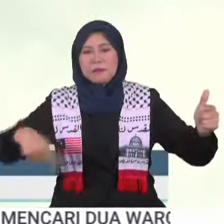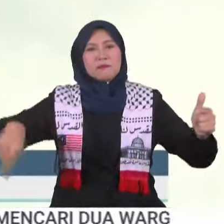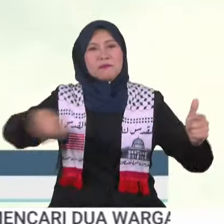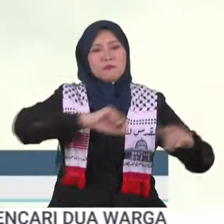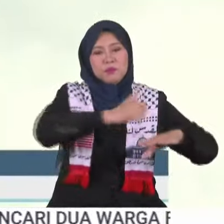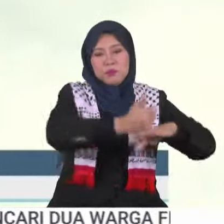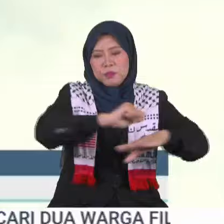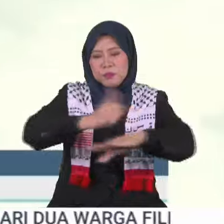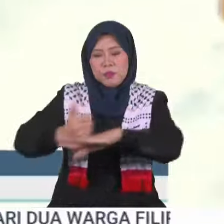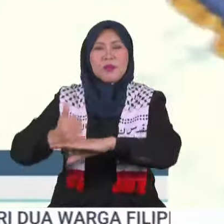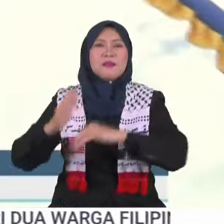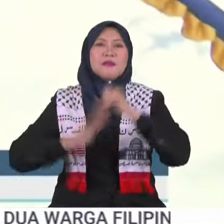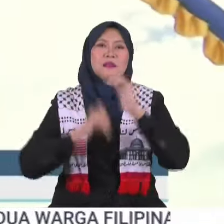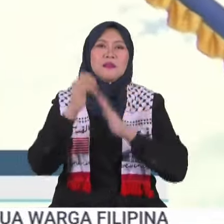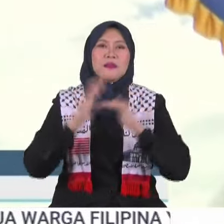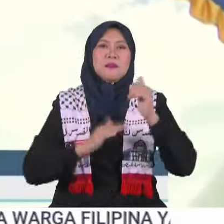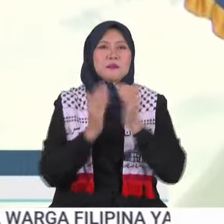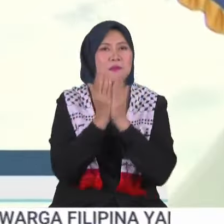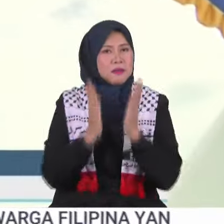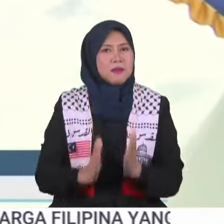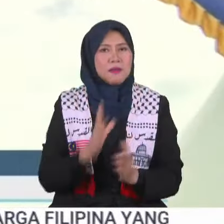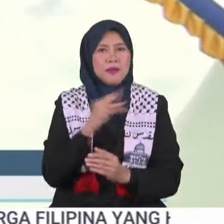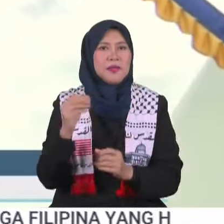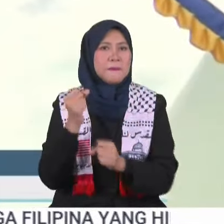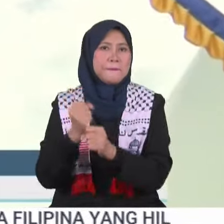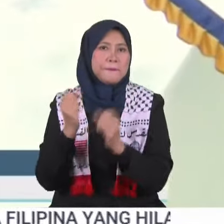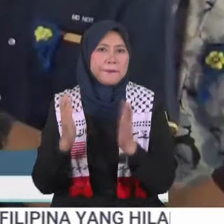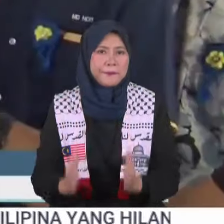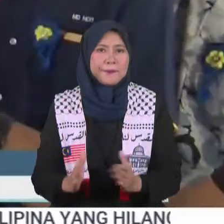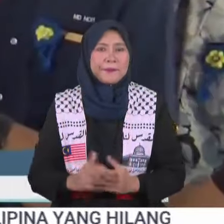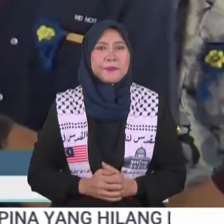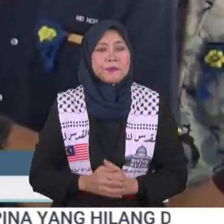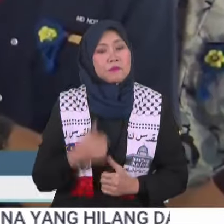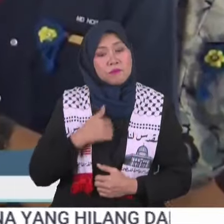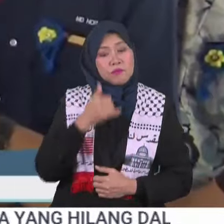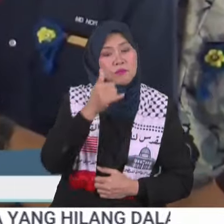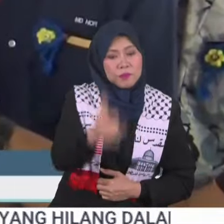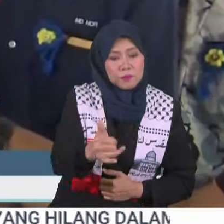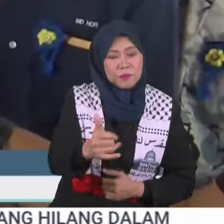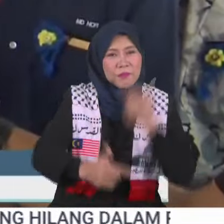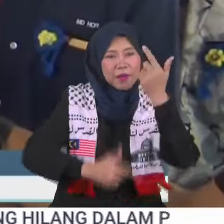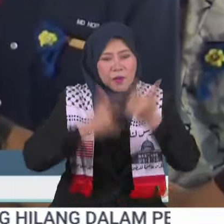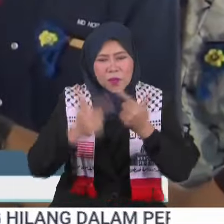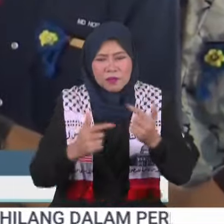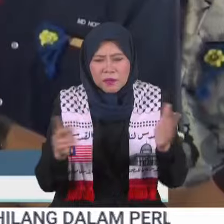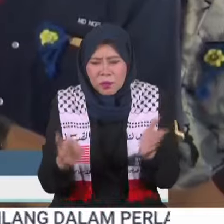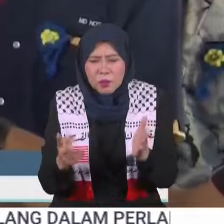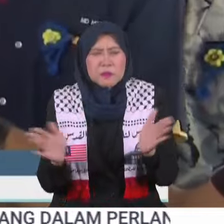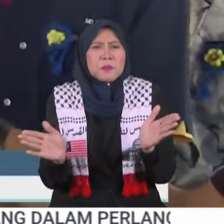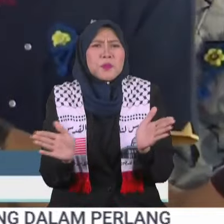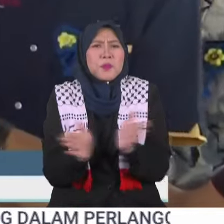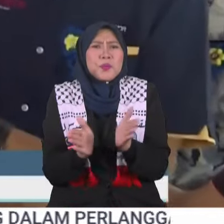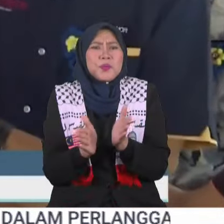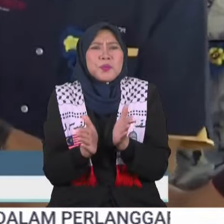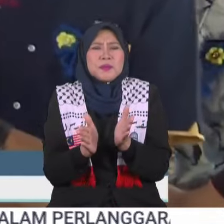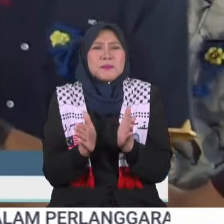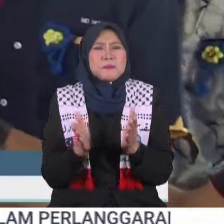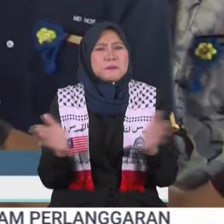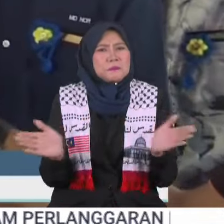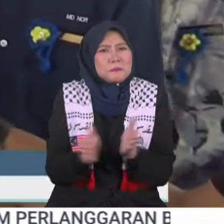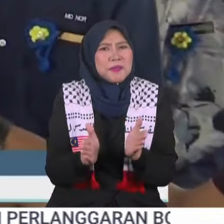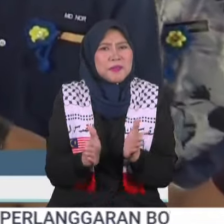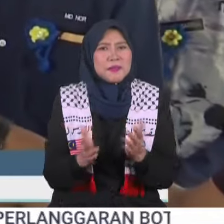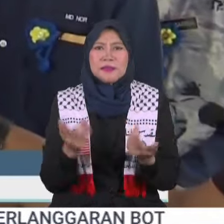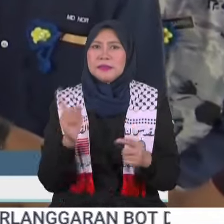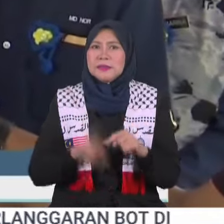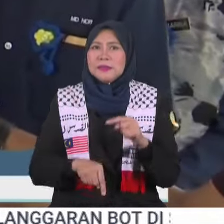keselesaan pelajar dan kakitangan. Saya telah buat lawatan di sini dan saya lihat premis ini agak kecil. Bila kecil, dia tidak dapat